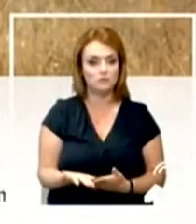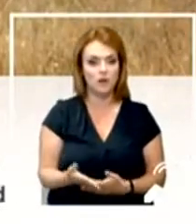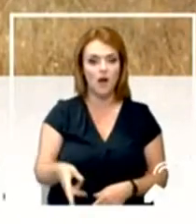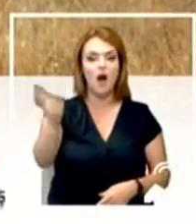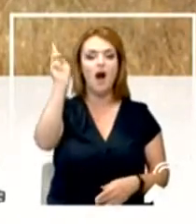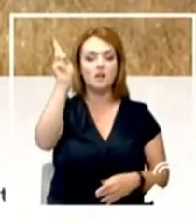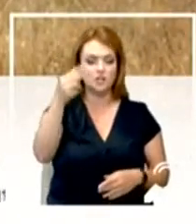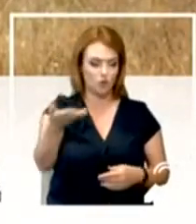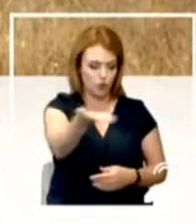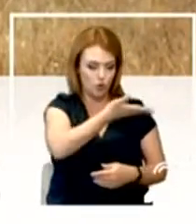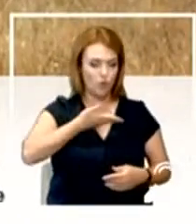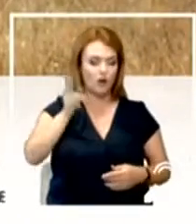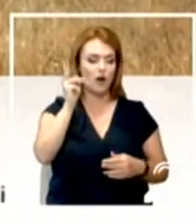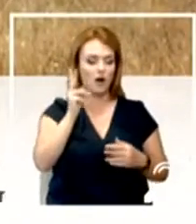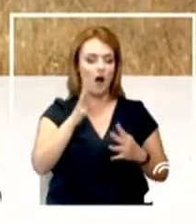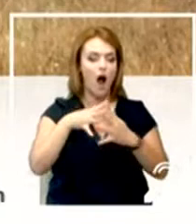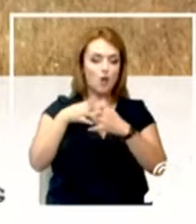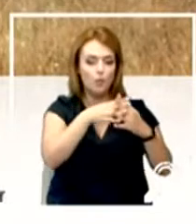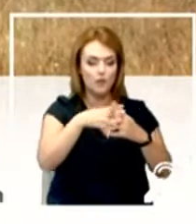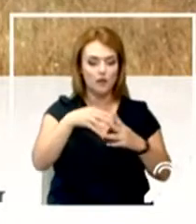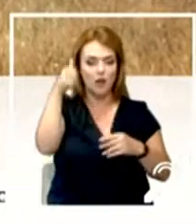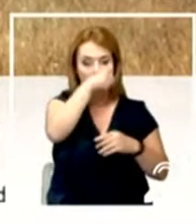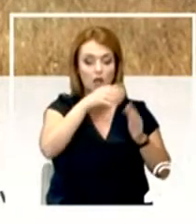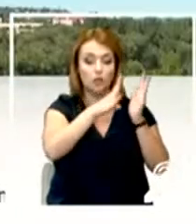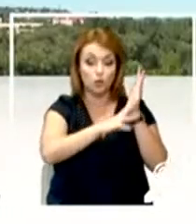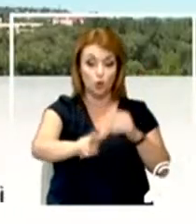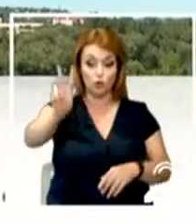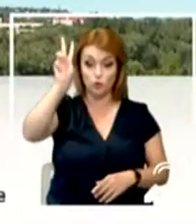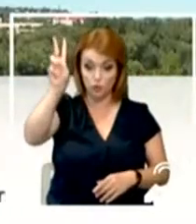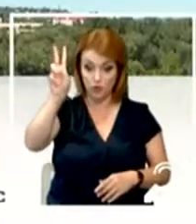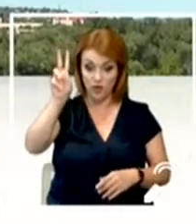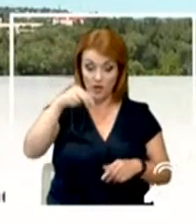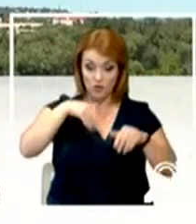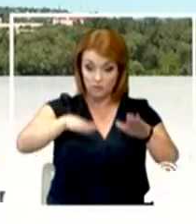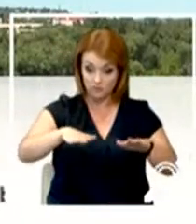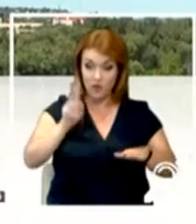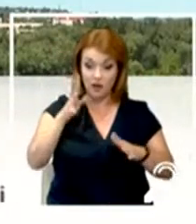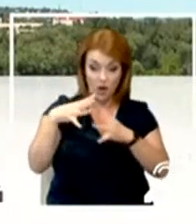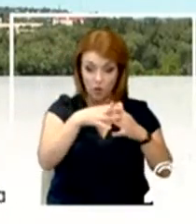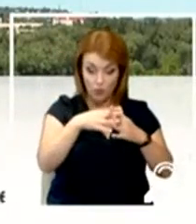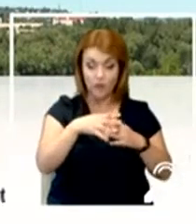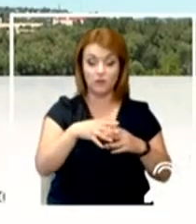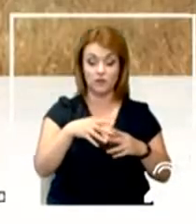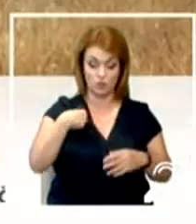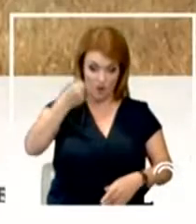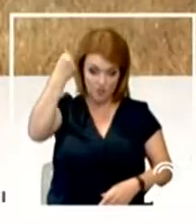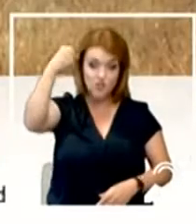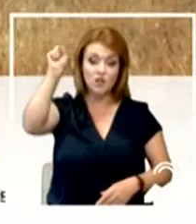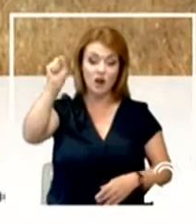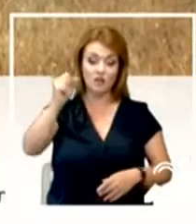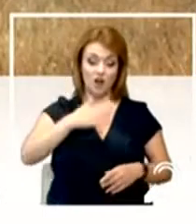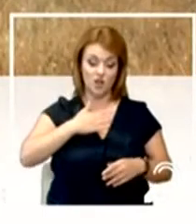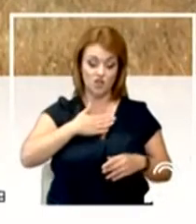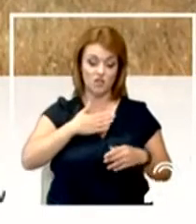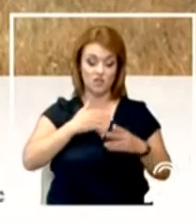luptat în 92 pe platoul Coșnița, am câștigat. Dar Republica Moldova, la nivel de stat, nu a câștigat nimic. Teoretic